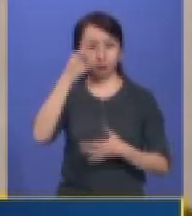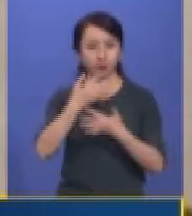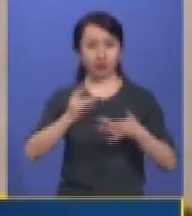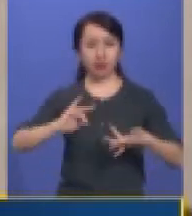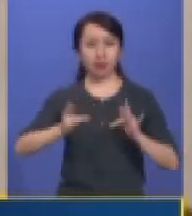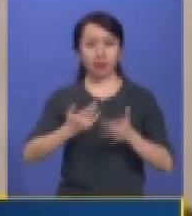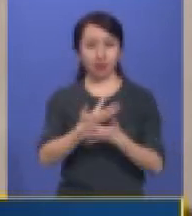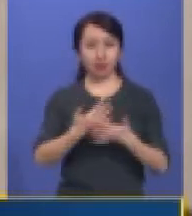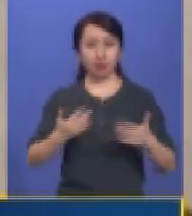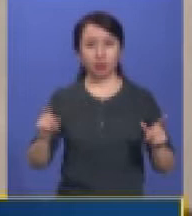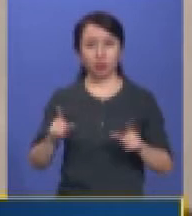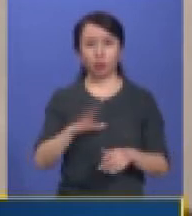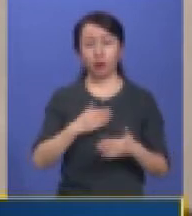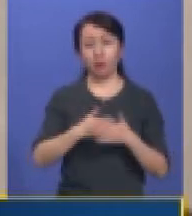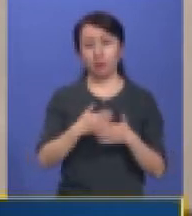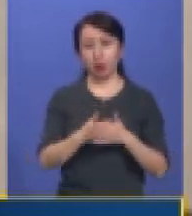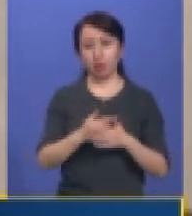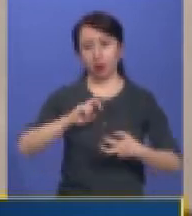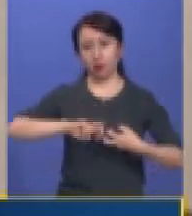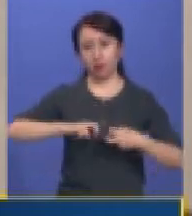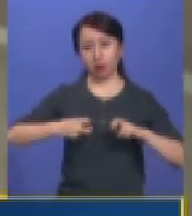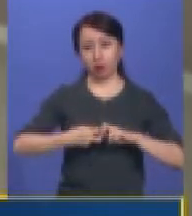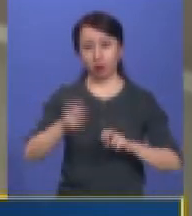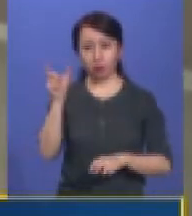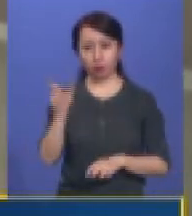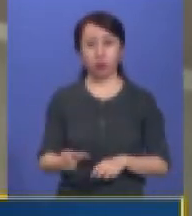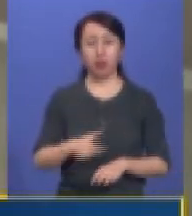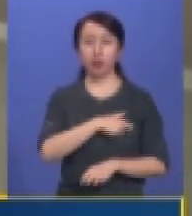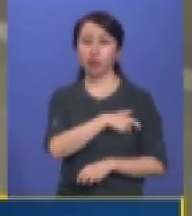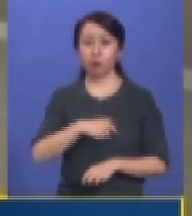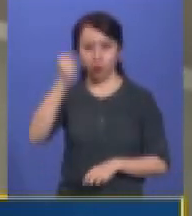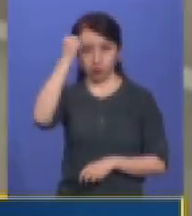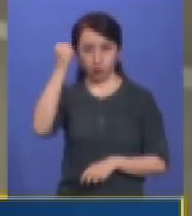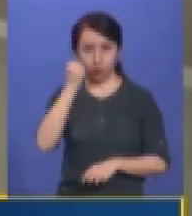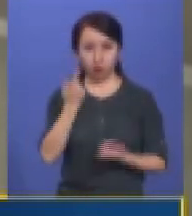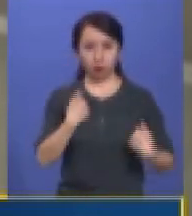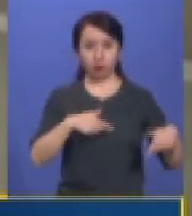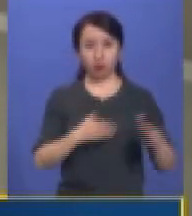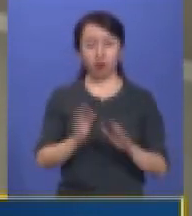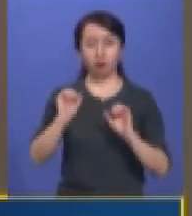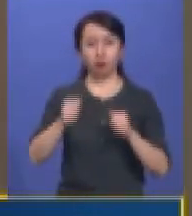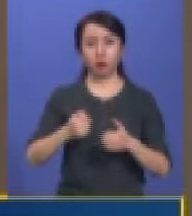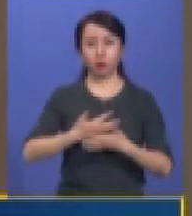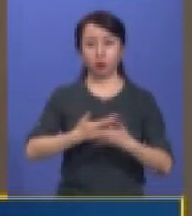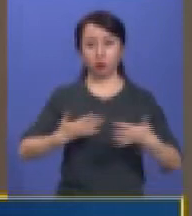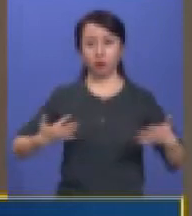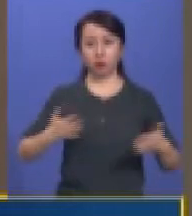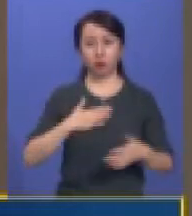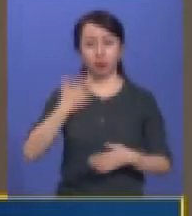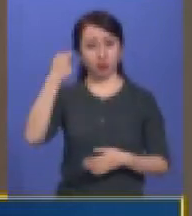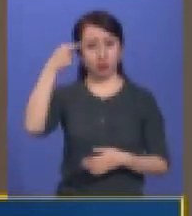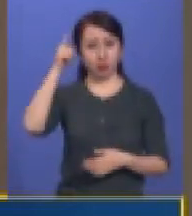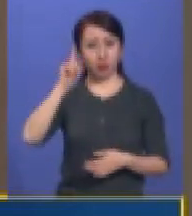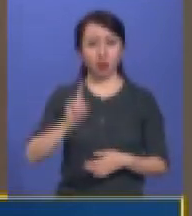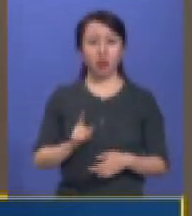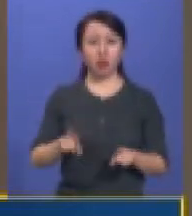сети, чтобы быть ближе к проблемам людей. Депутаты поблагодарили организаторов за возможность расширить свои знания и